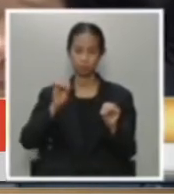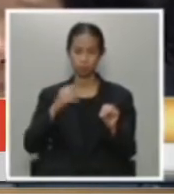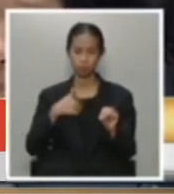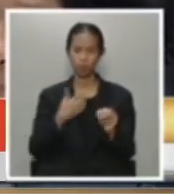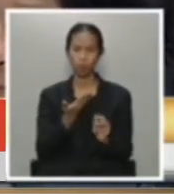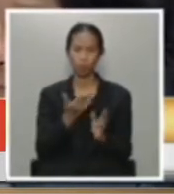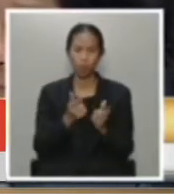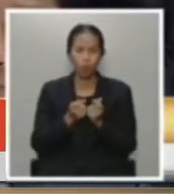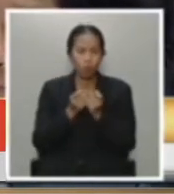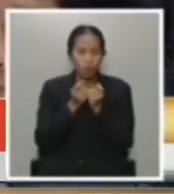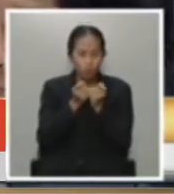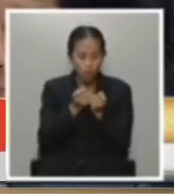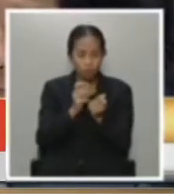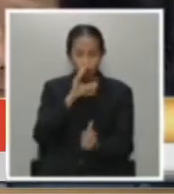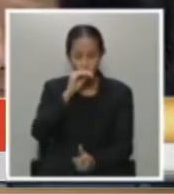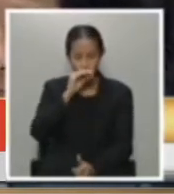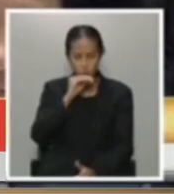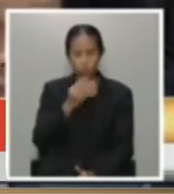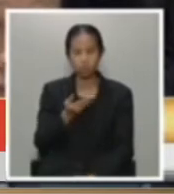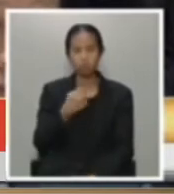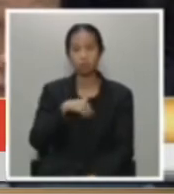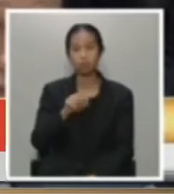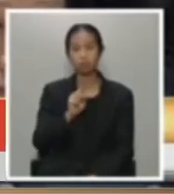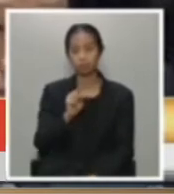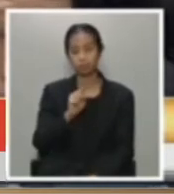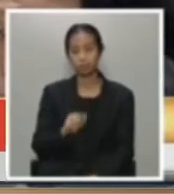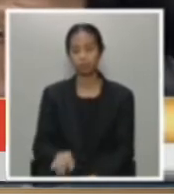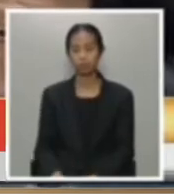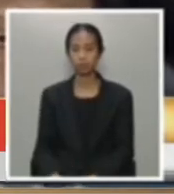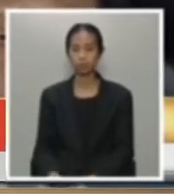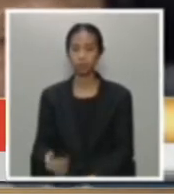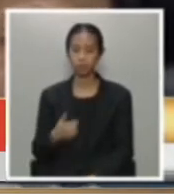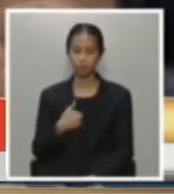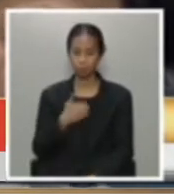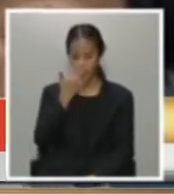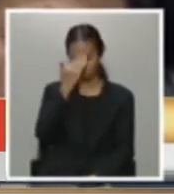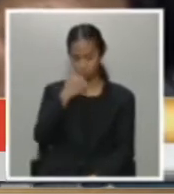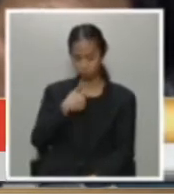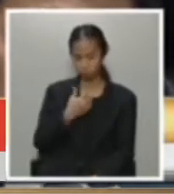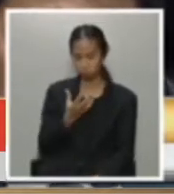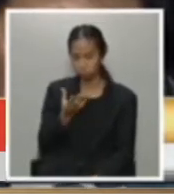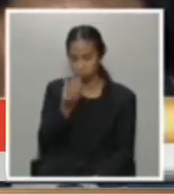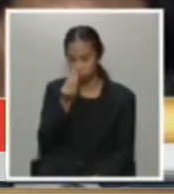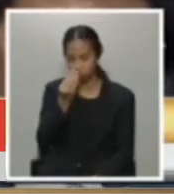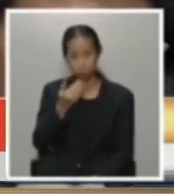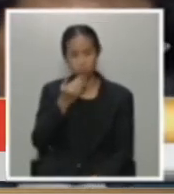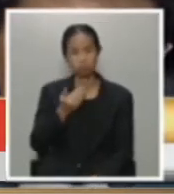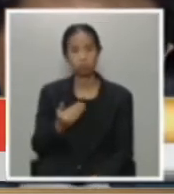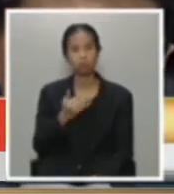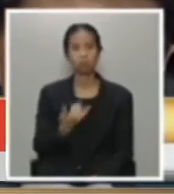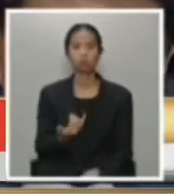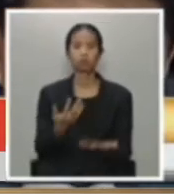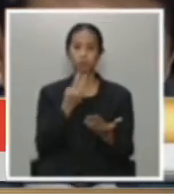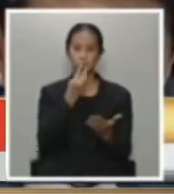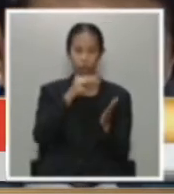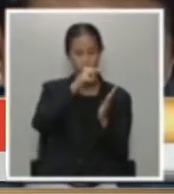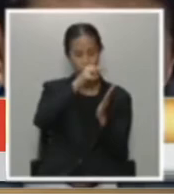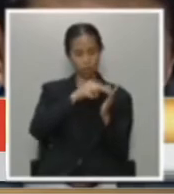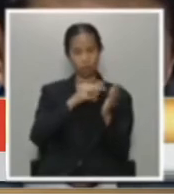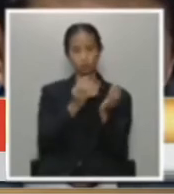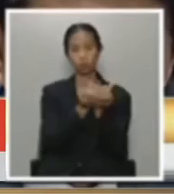าตพูดทุกครั้งเหตุผลเพราะว่าผมตามมาตลอดท่านผมไปดูรัฐธรรมนูญนะฮะม